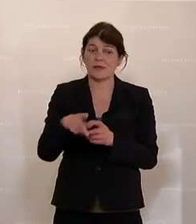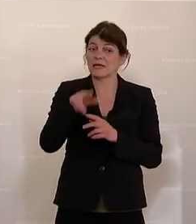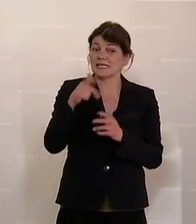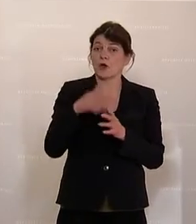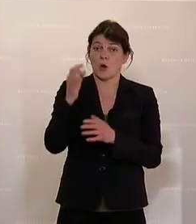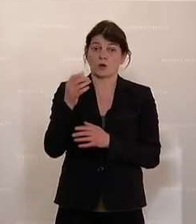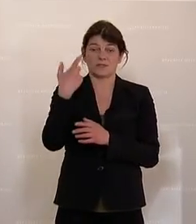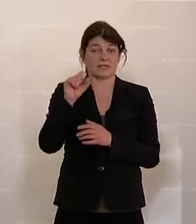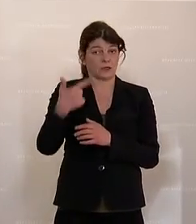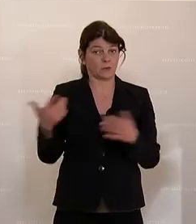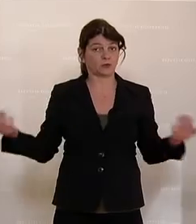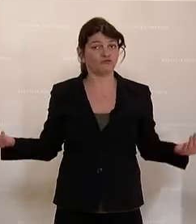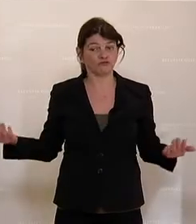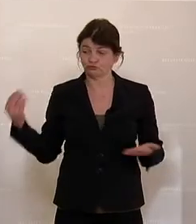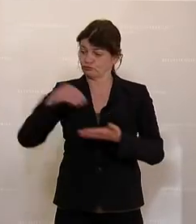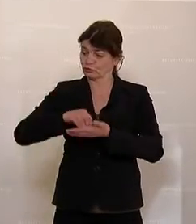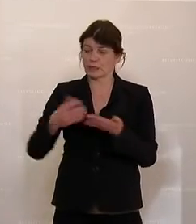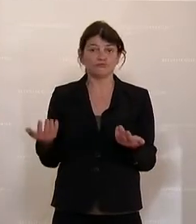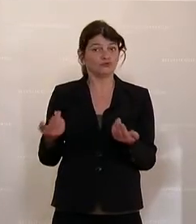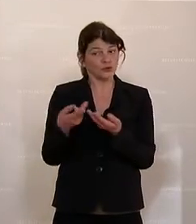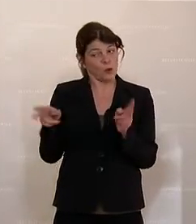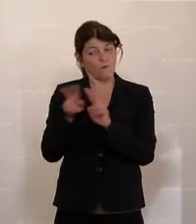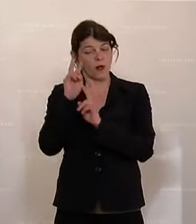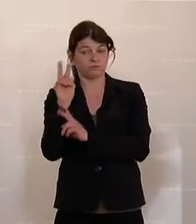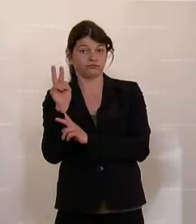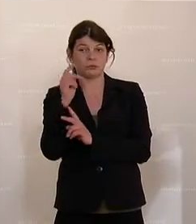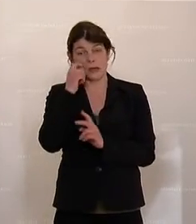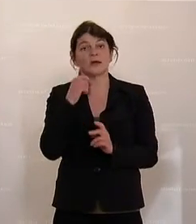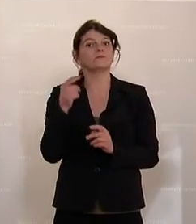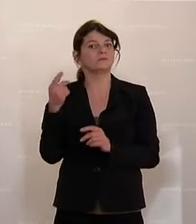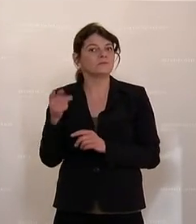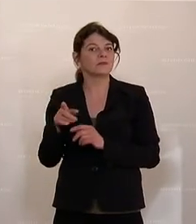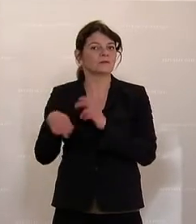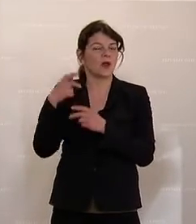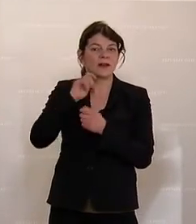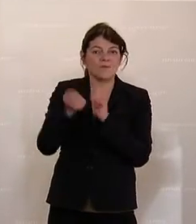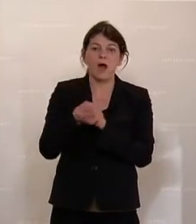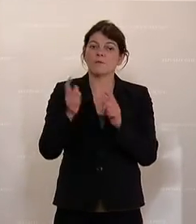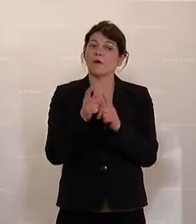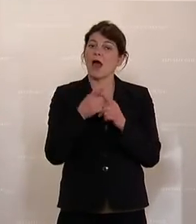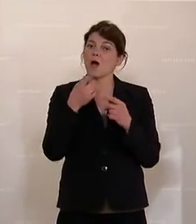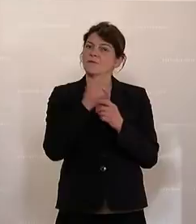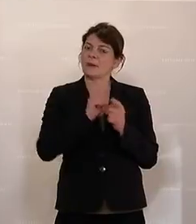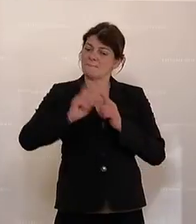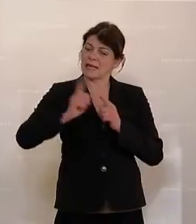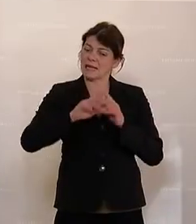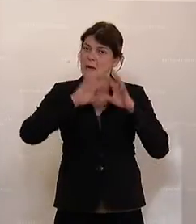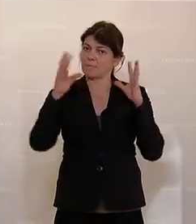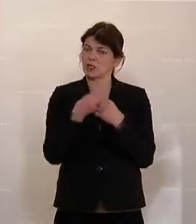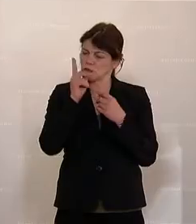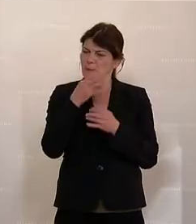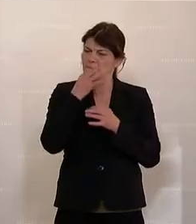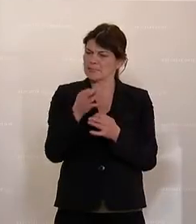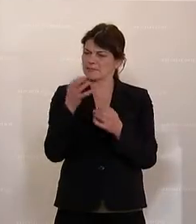3.10.2021, Ökologisierung und Erhöhung der Treffsicherheit des Pendlerpauschales ist